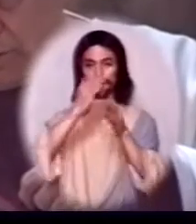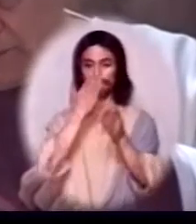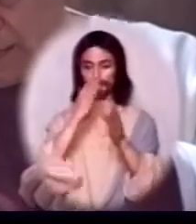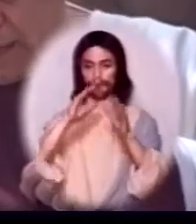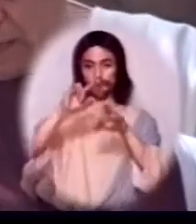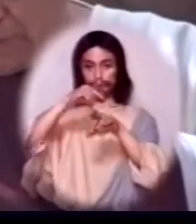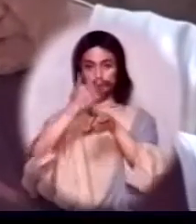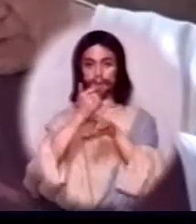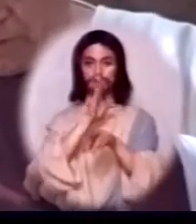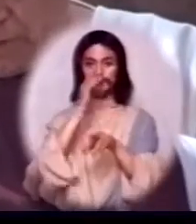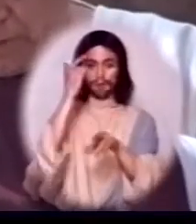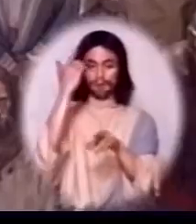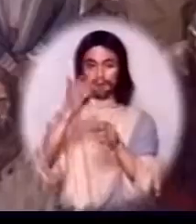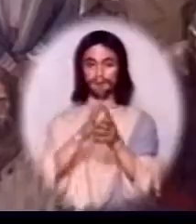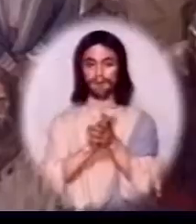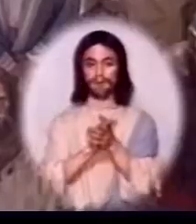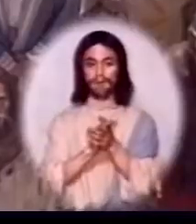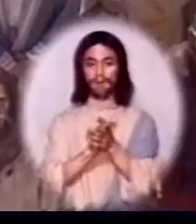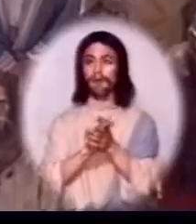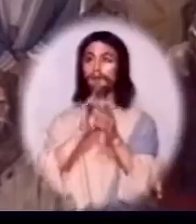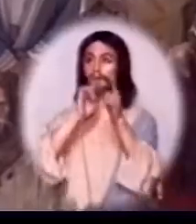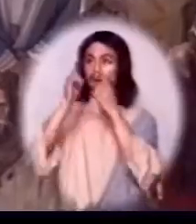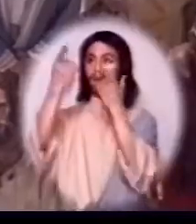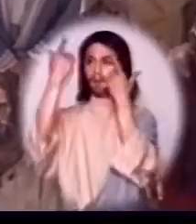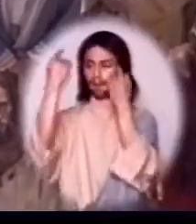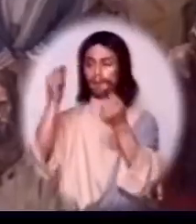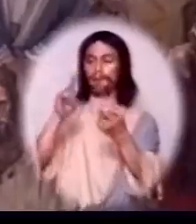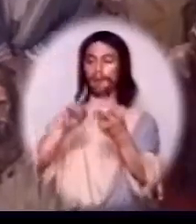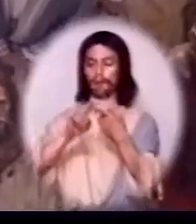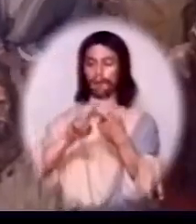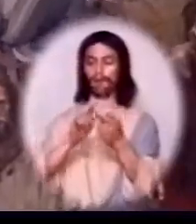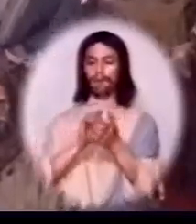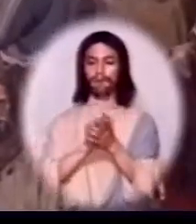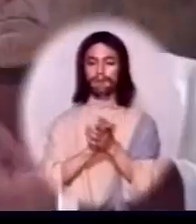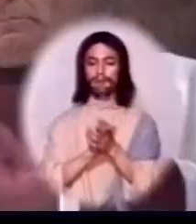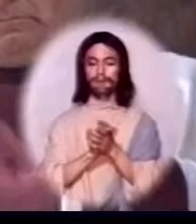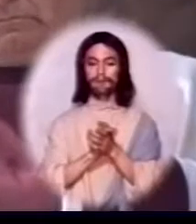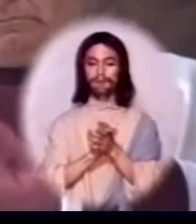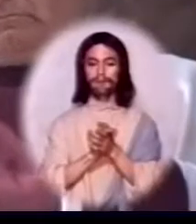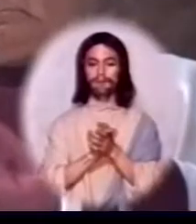네가 유대인의 왕이냐? 네가 말한 대로다.